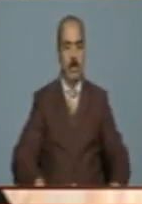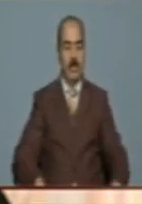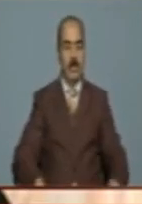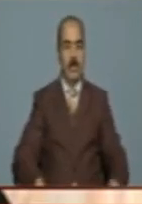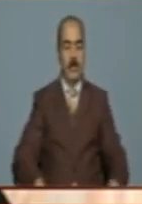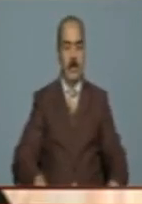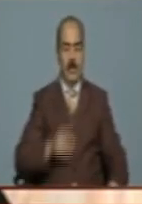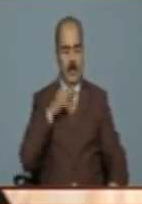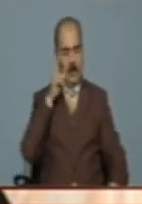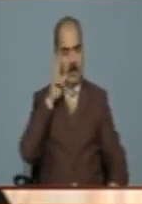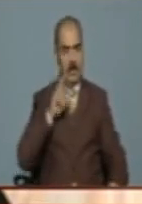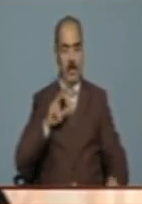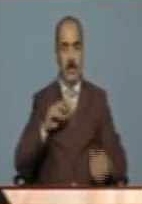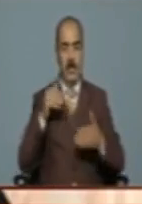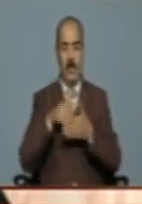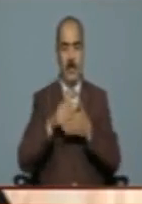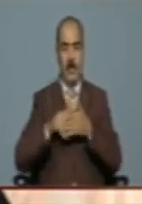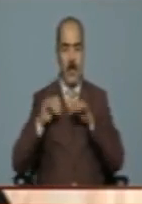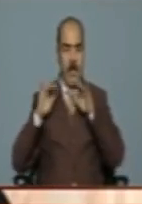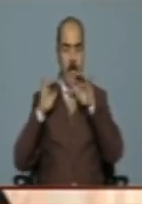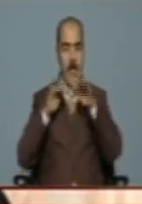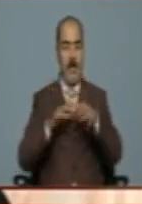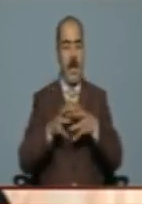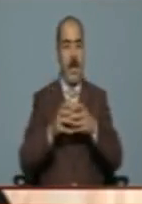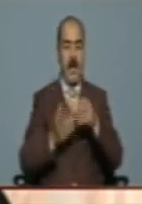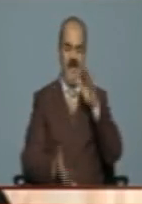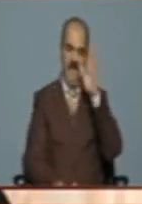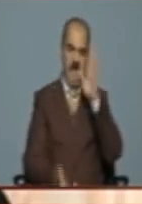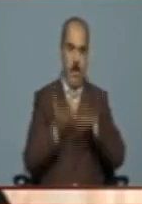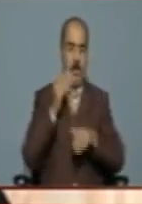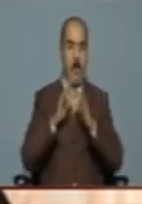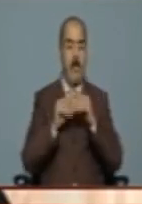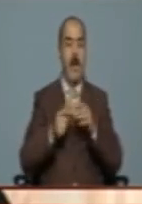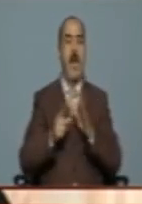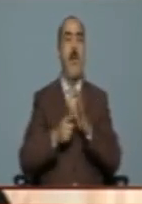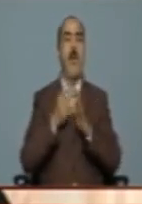فكانت نسبة التصويت هي الأعلى في تاريخ مصر.